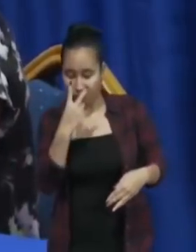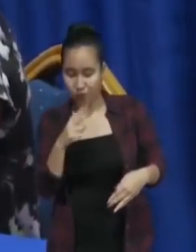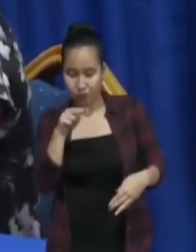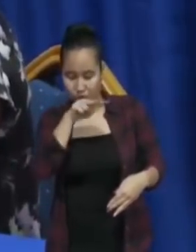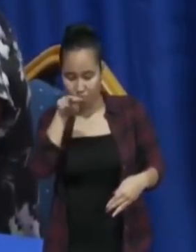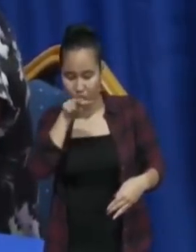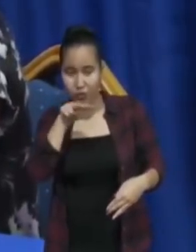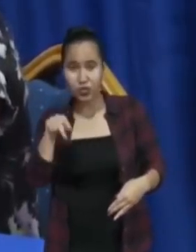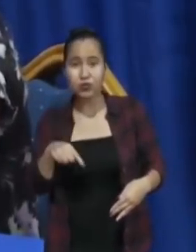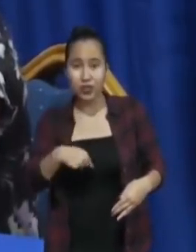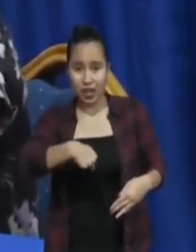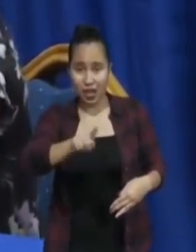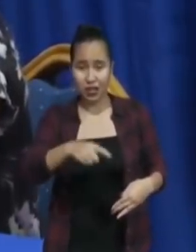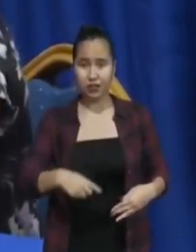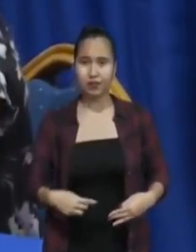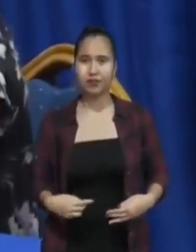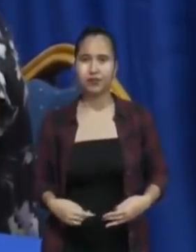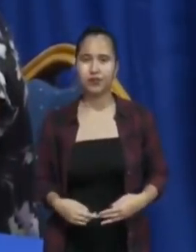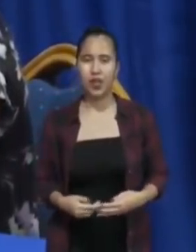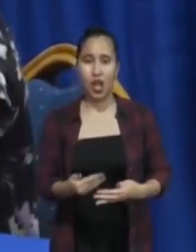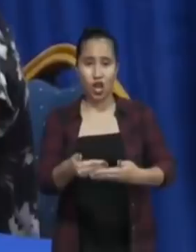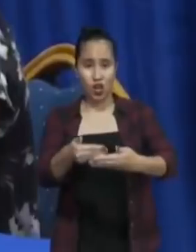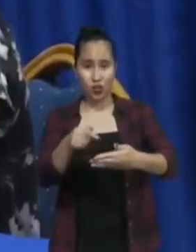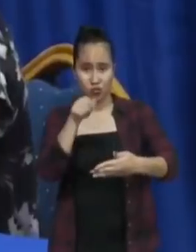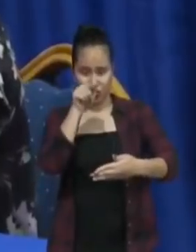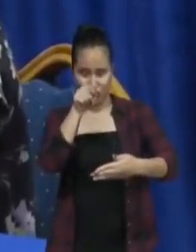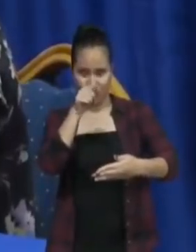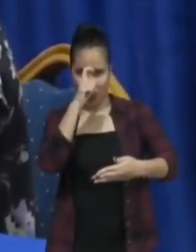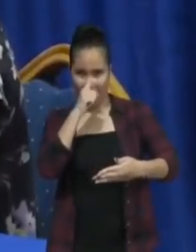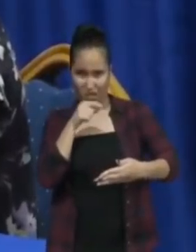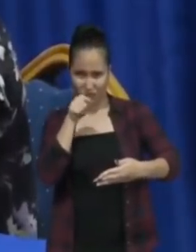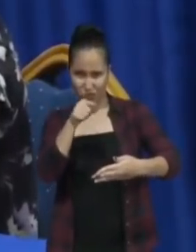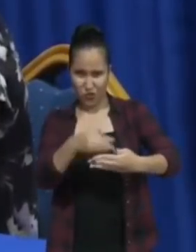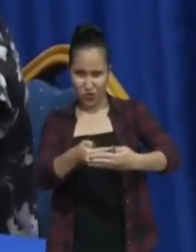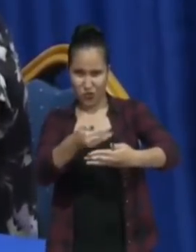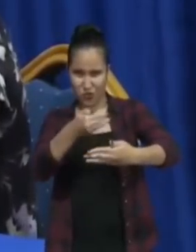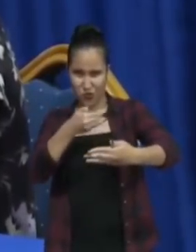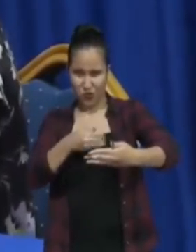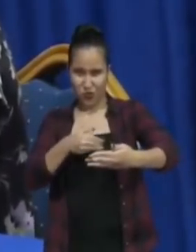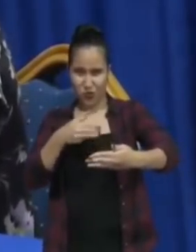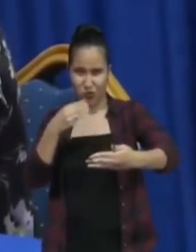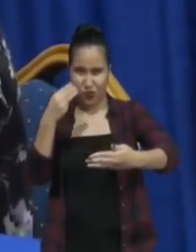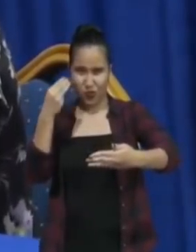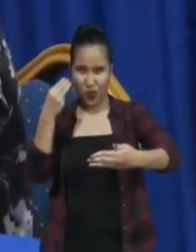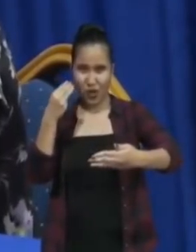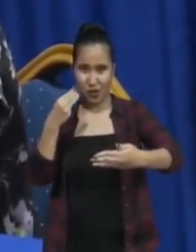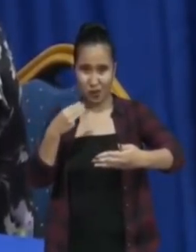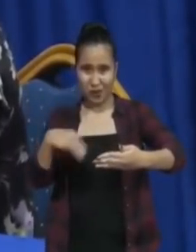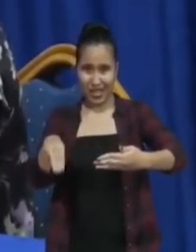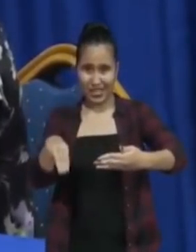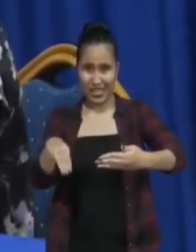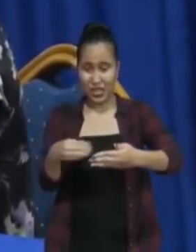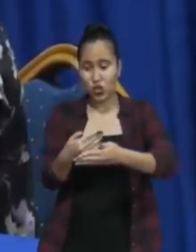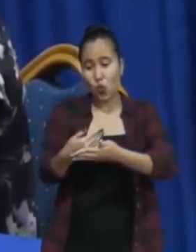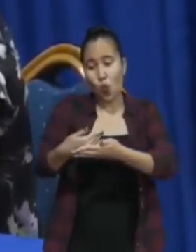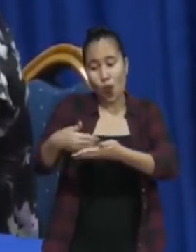Als u voor maandag niet weg bent, gaat u niet meer weg gaan.